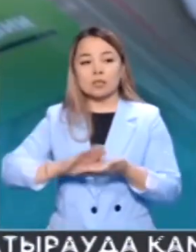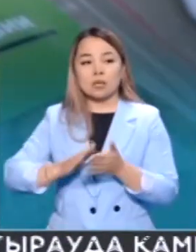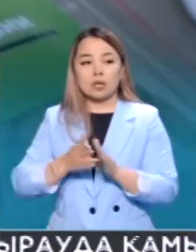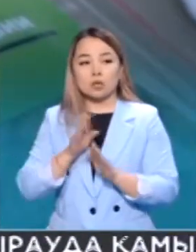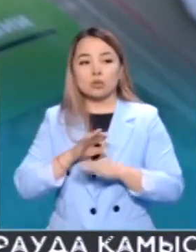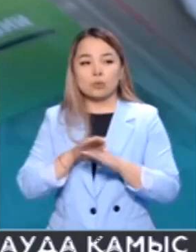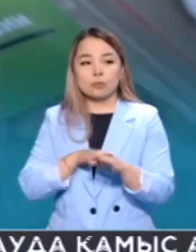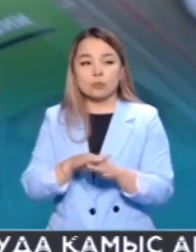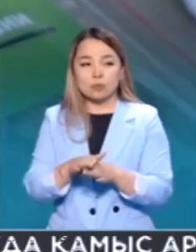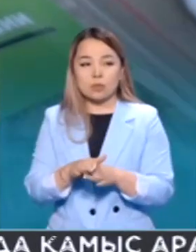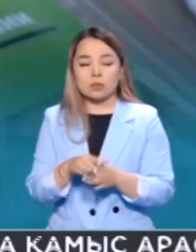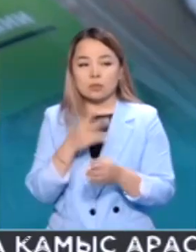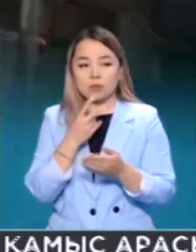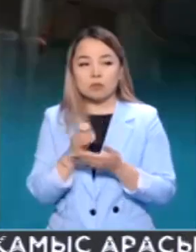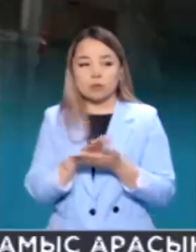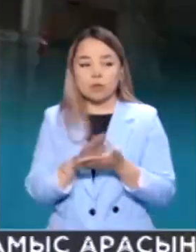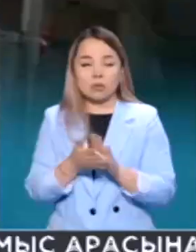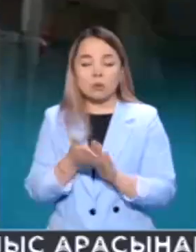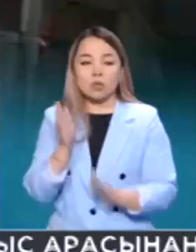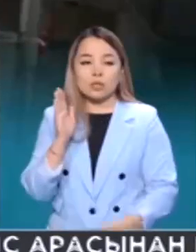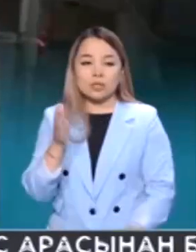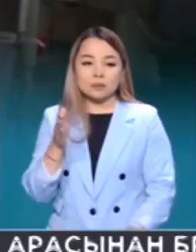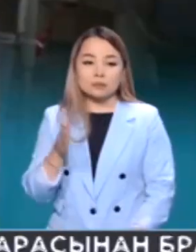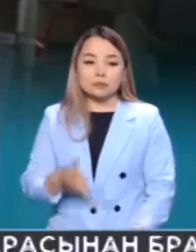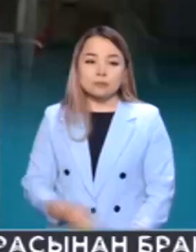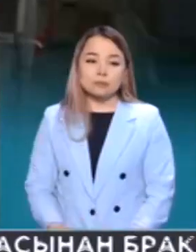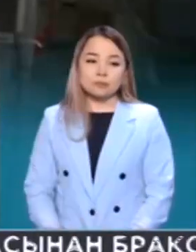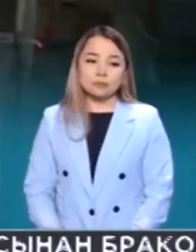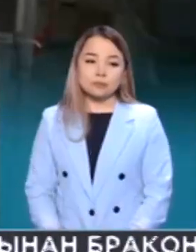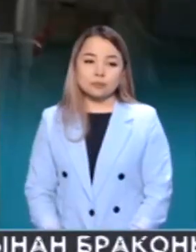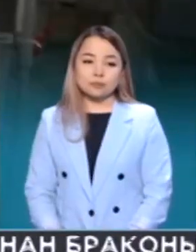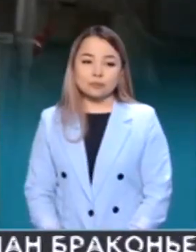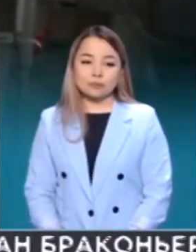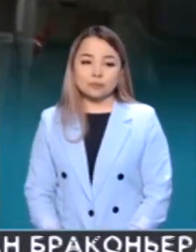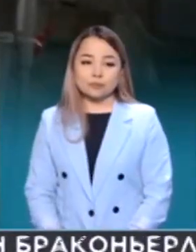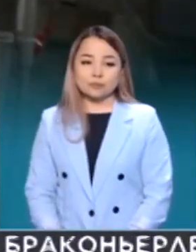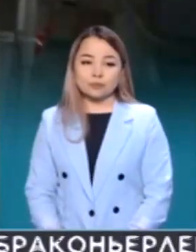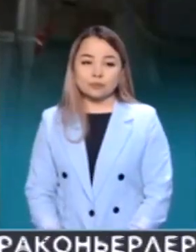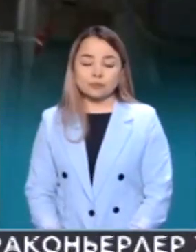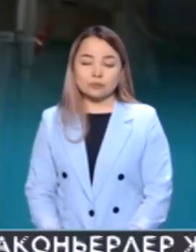келіссөздер жалғасып жатыр. Ғани Қалмаханов, Нұрлан Нұрбек, Қазақстан ұлттық телеарнасы, Шымкент.